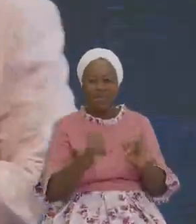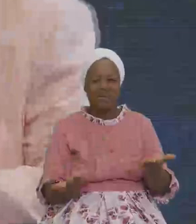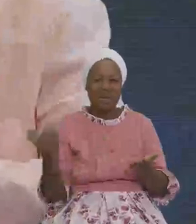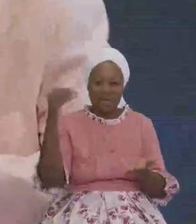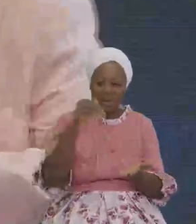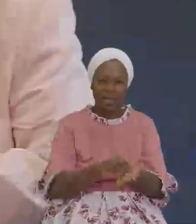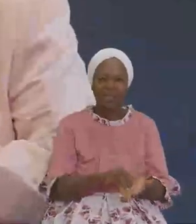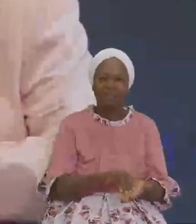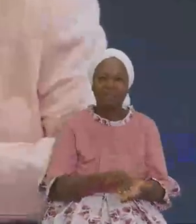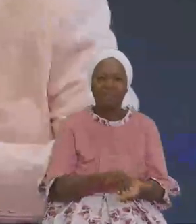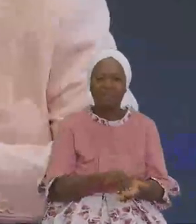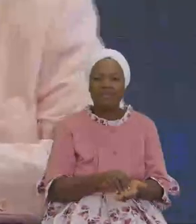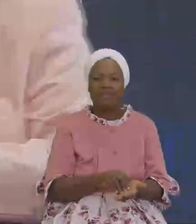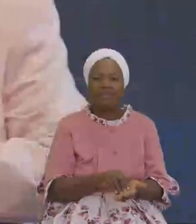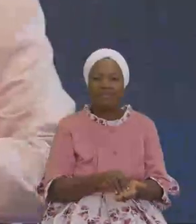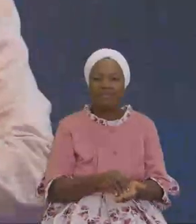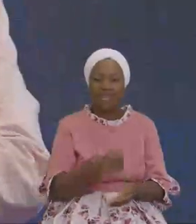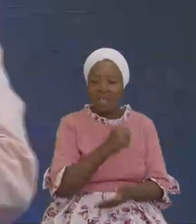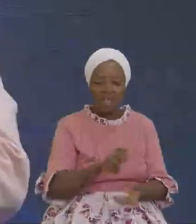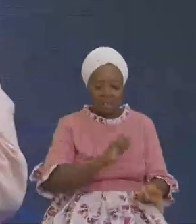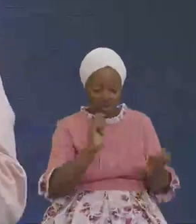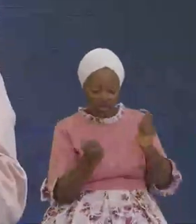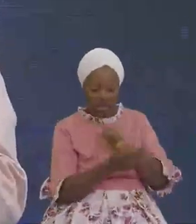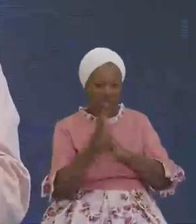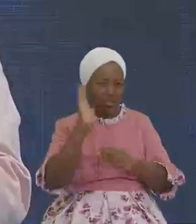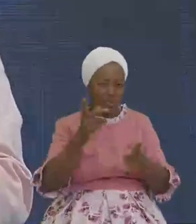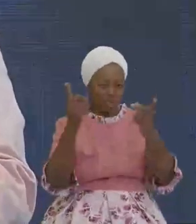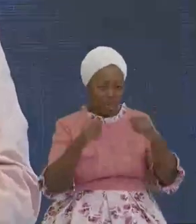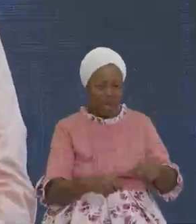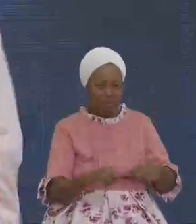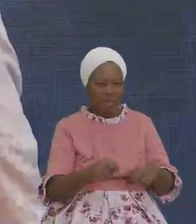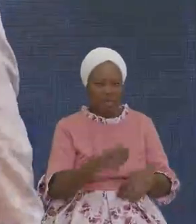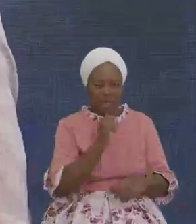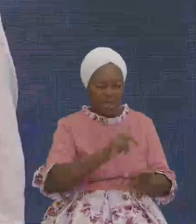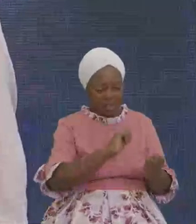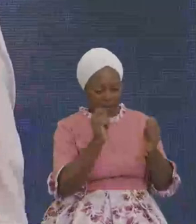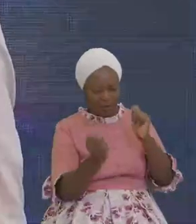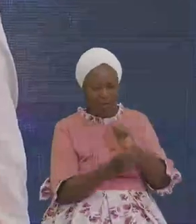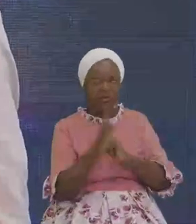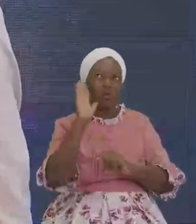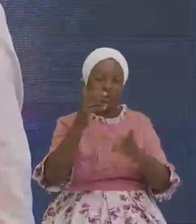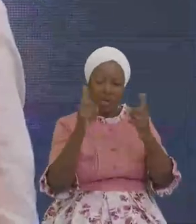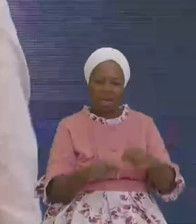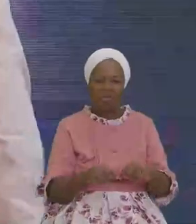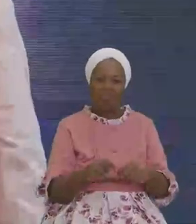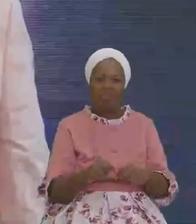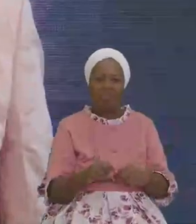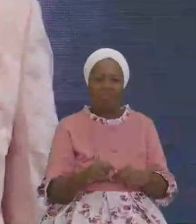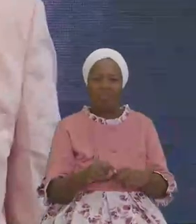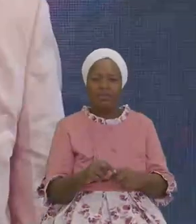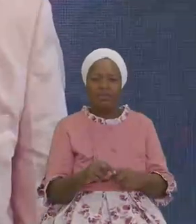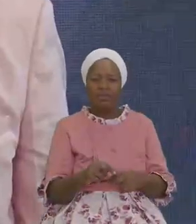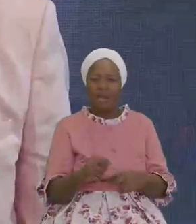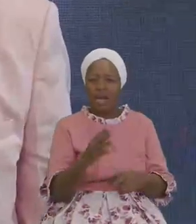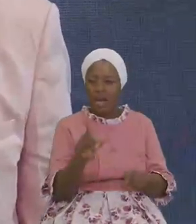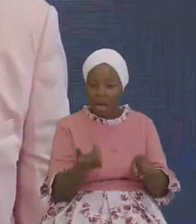Tu ne seras plus jamais la même personne. Un changement viendra. Une